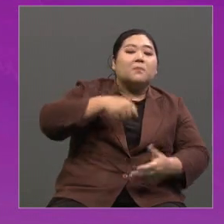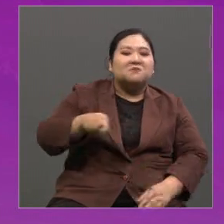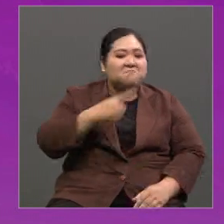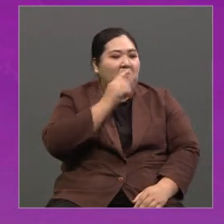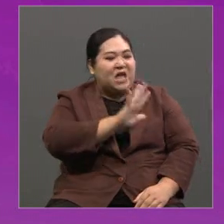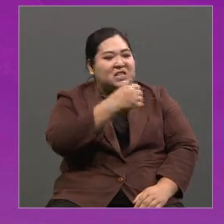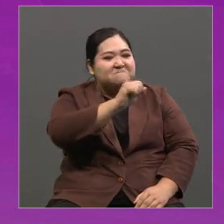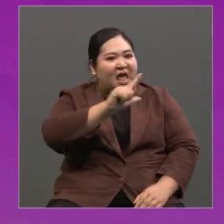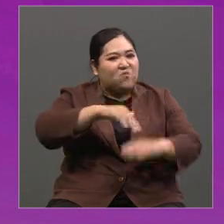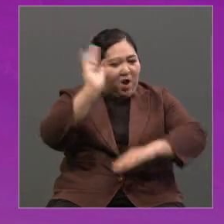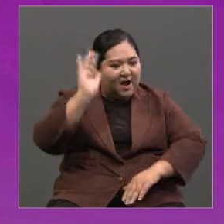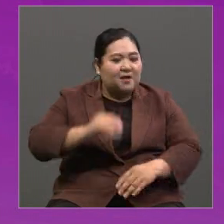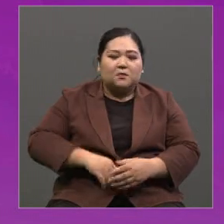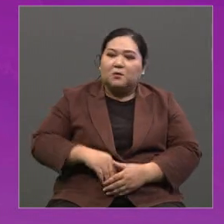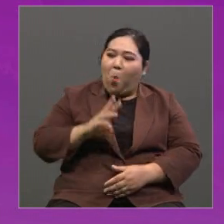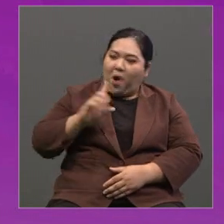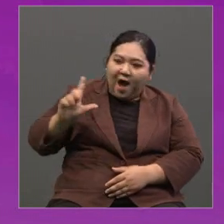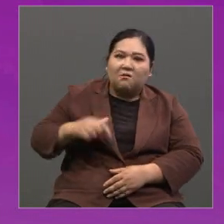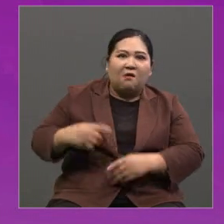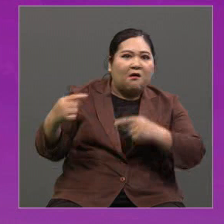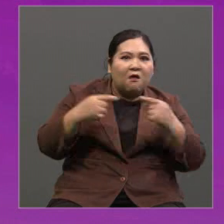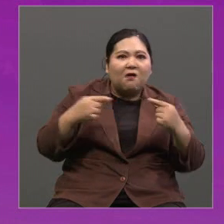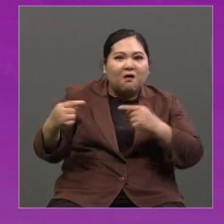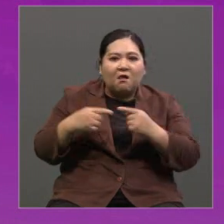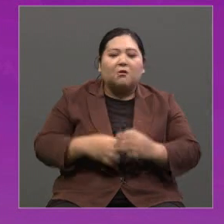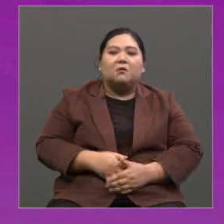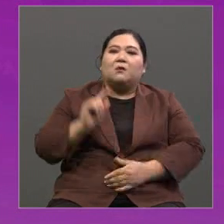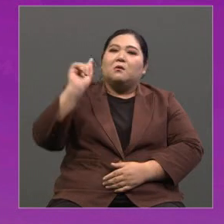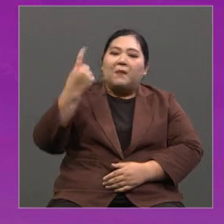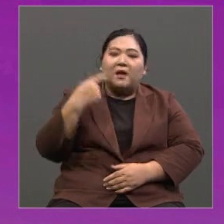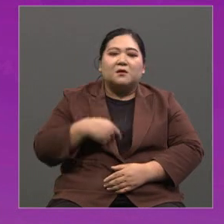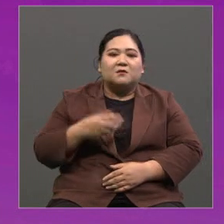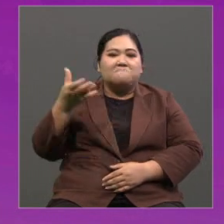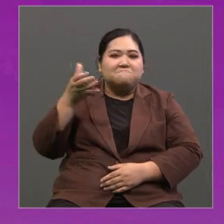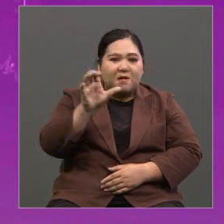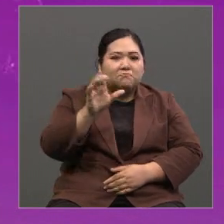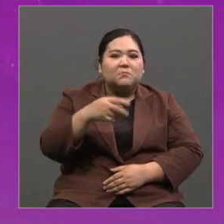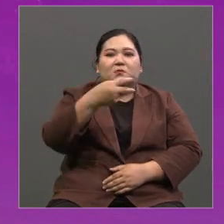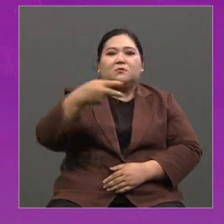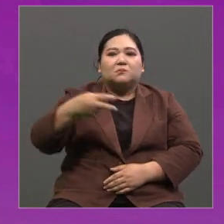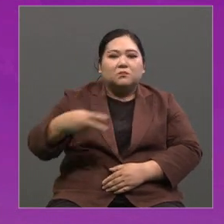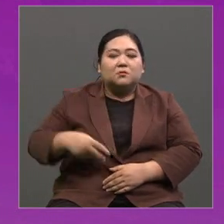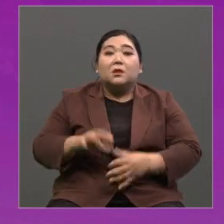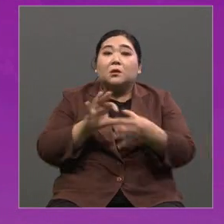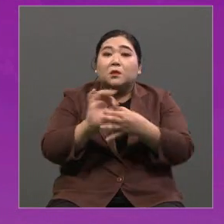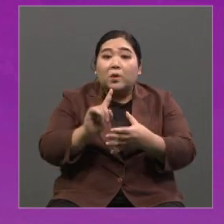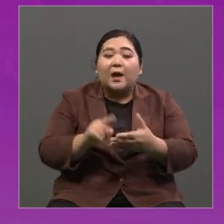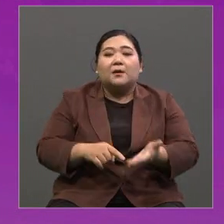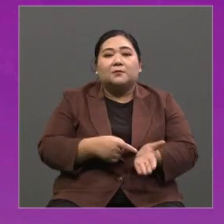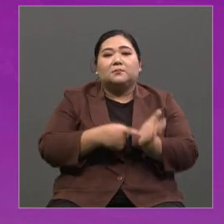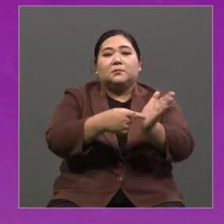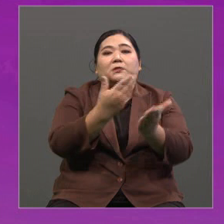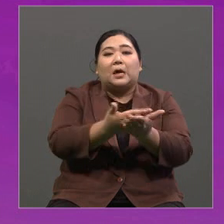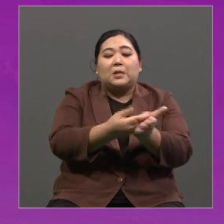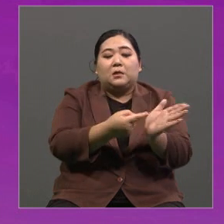กว่า 10ล้านบาทและสุดท้ายเนี่ยคุณชูวิทย์มันเร็วๆนี้ก็เพิ่งโชว์ไปโพสต์ข้อความไปโชว์เกี่ยวกับเรื่องของใบเสนอราคา